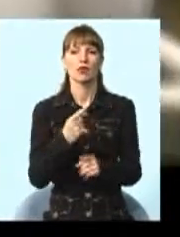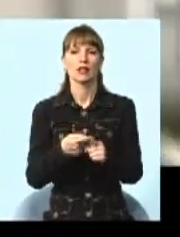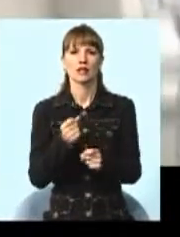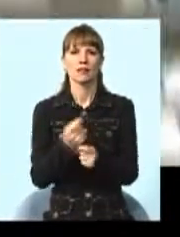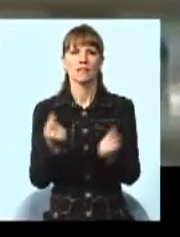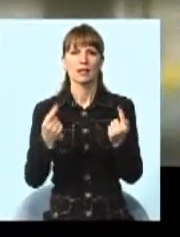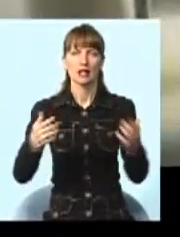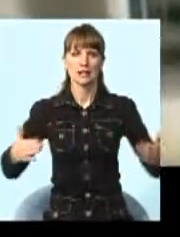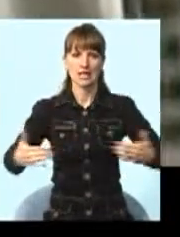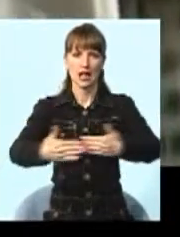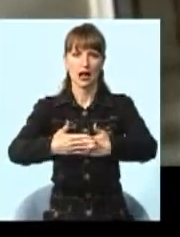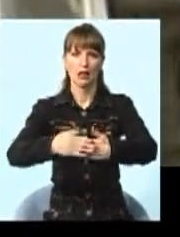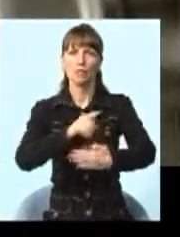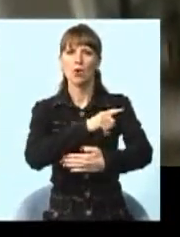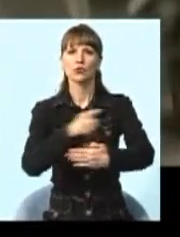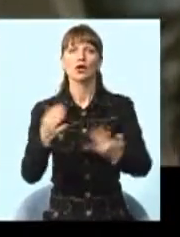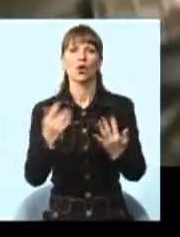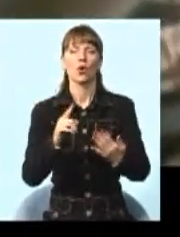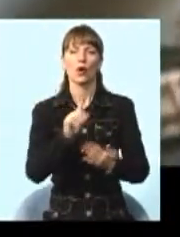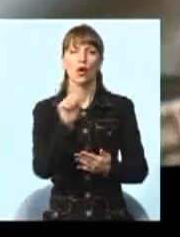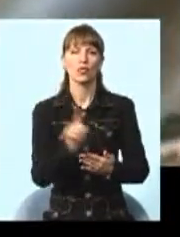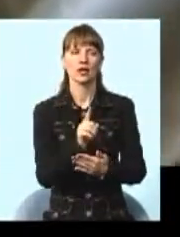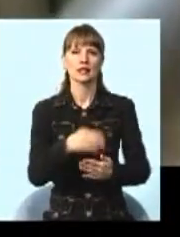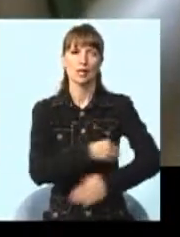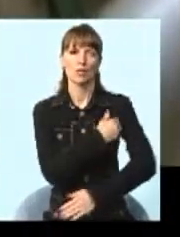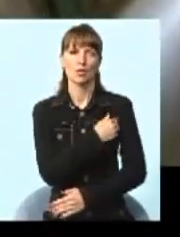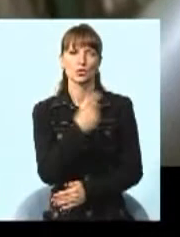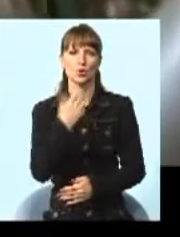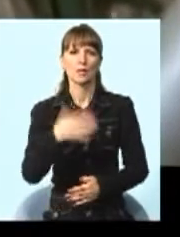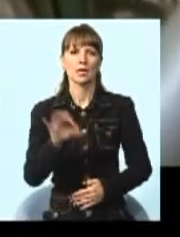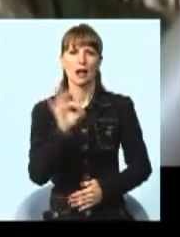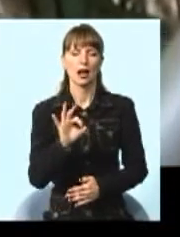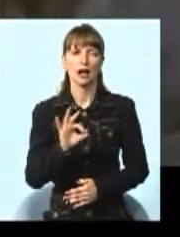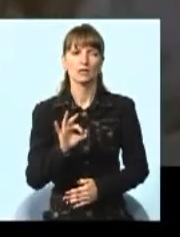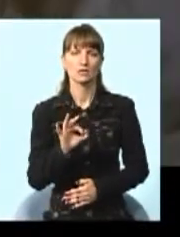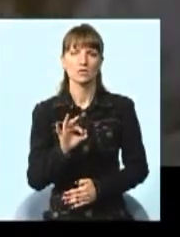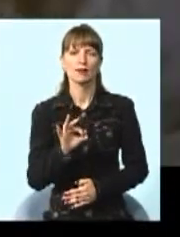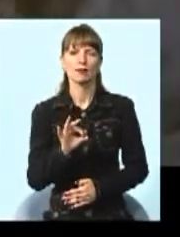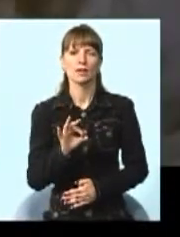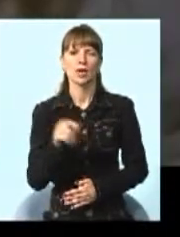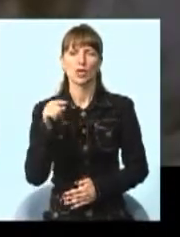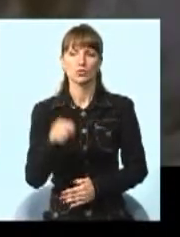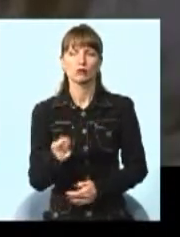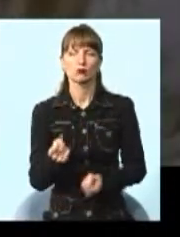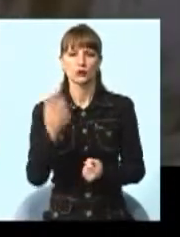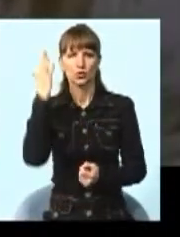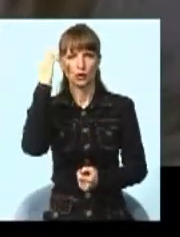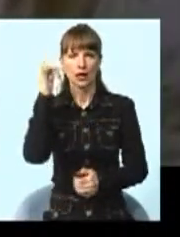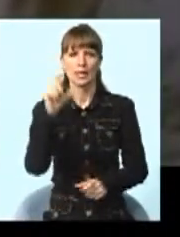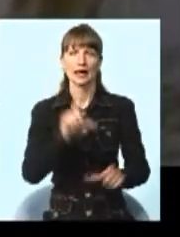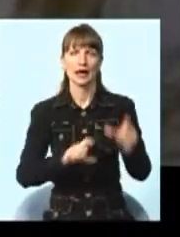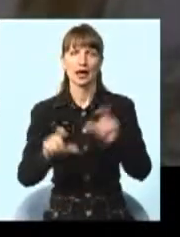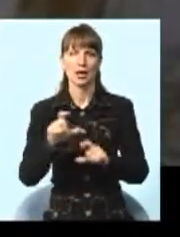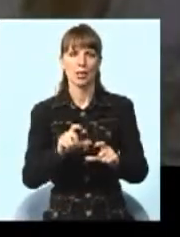велетенському циліндрі впродовж кількох годин. Температура всередині 150 градусів за Цельсієм. Звідти виходять чорні хімічні